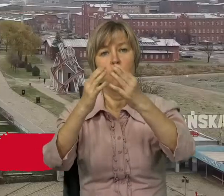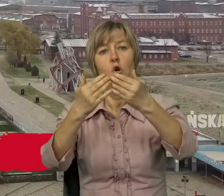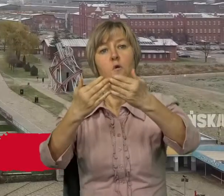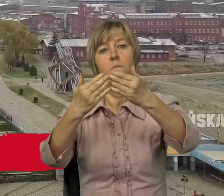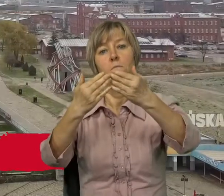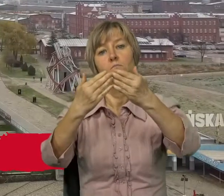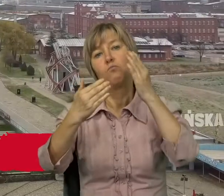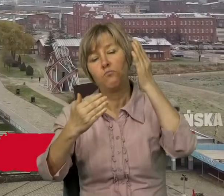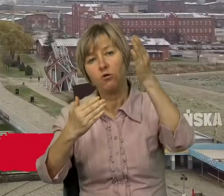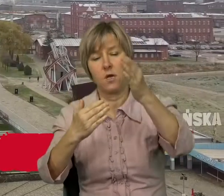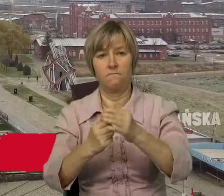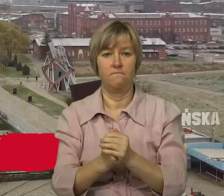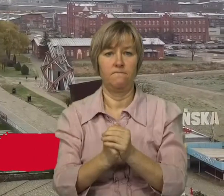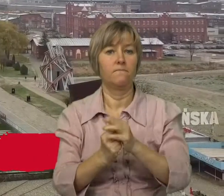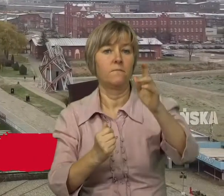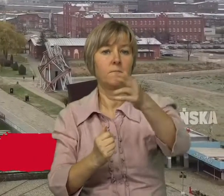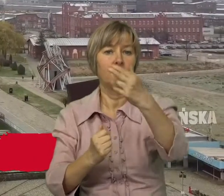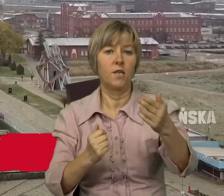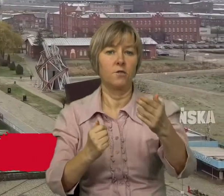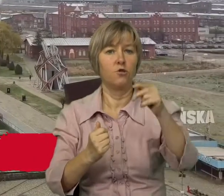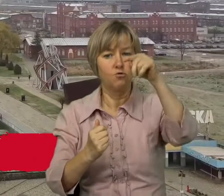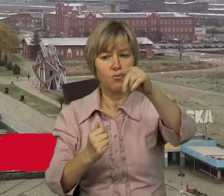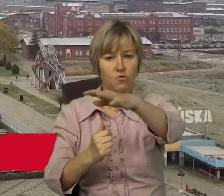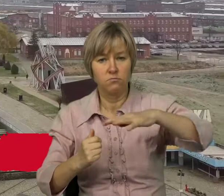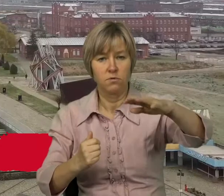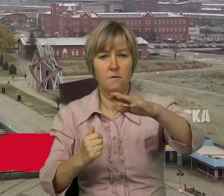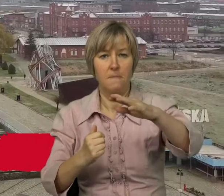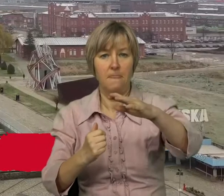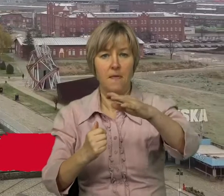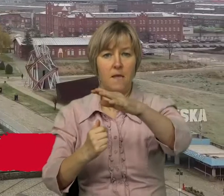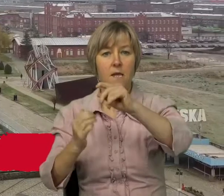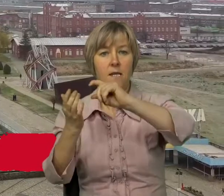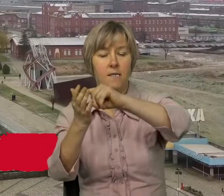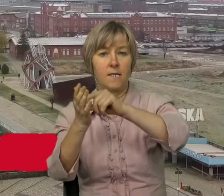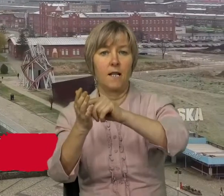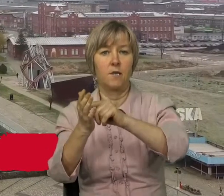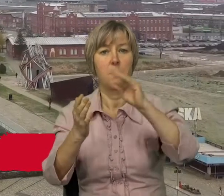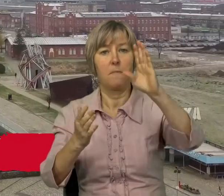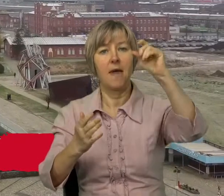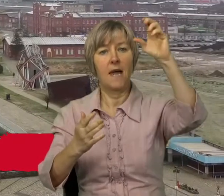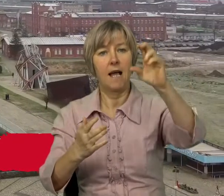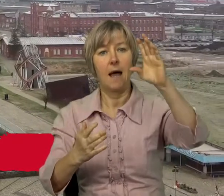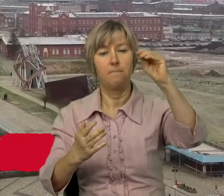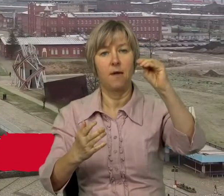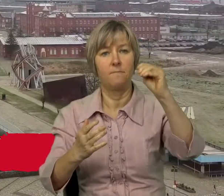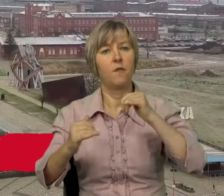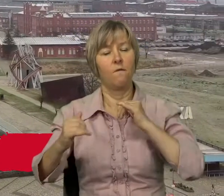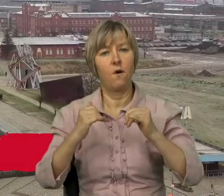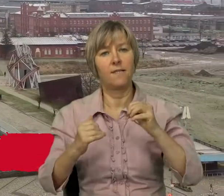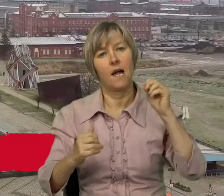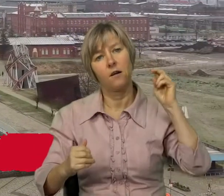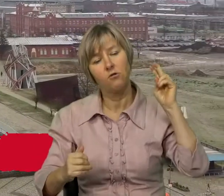kiedy nieopodal stąd, w sali BHP, władza komunistyczna siadła do